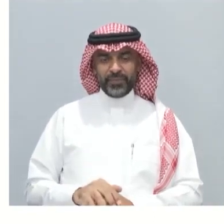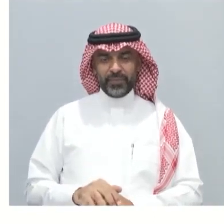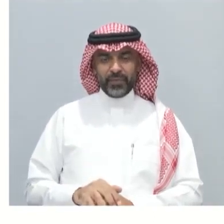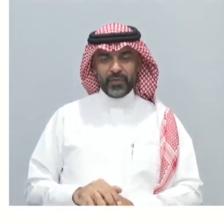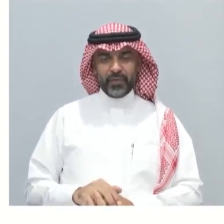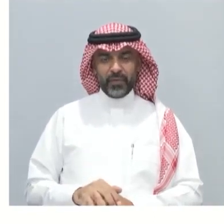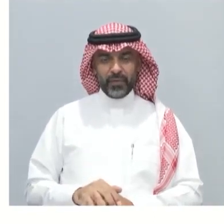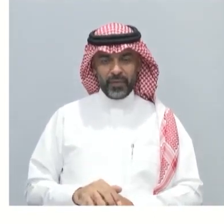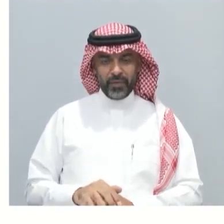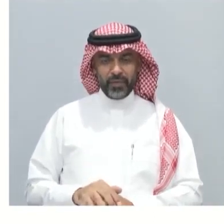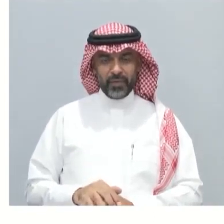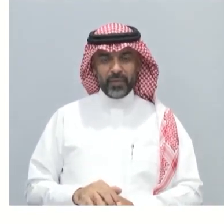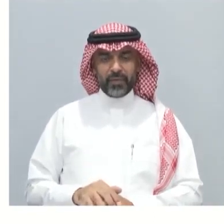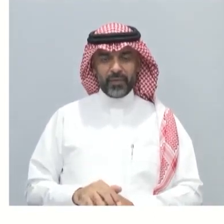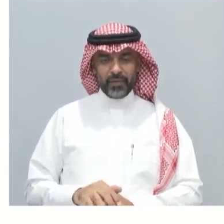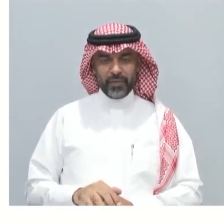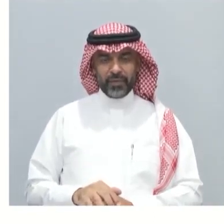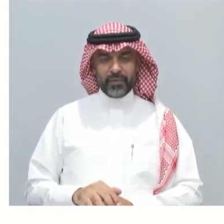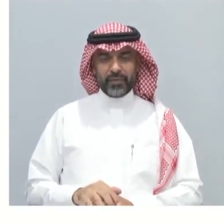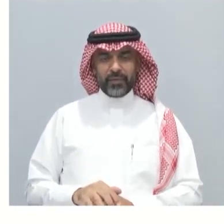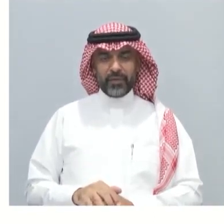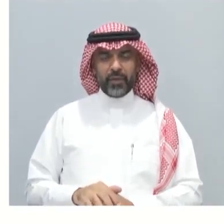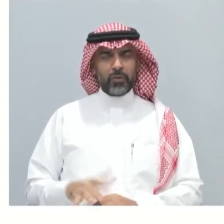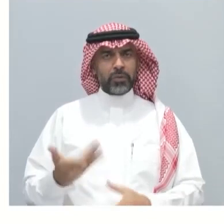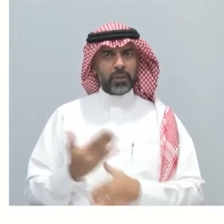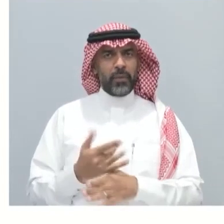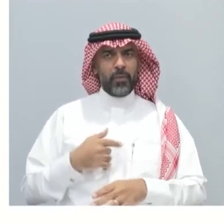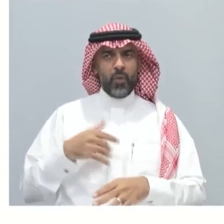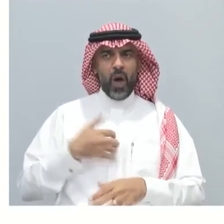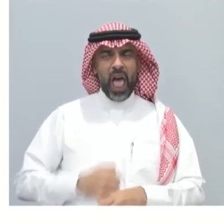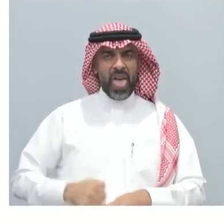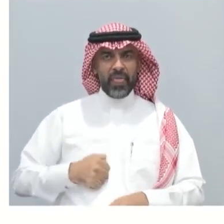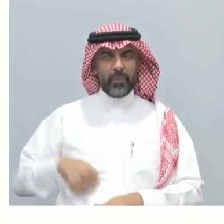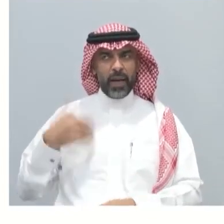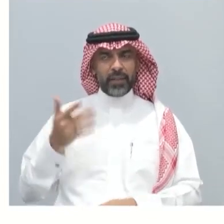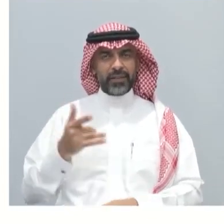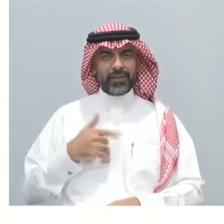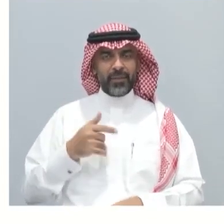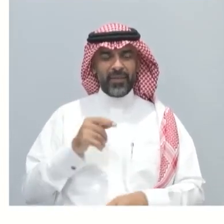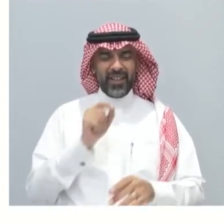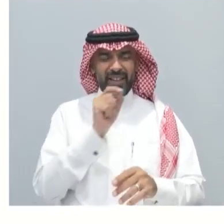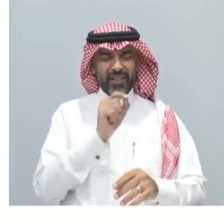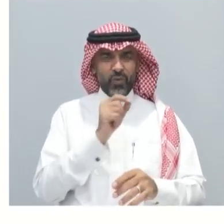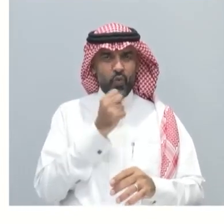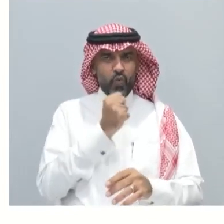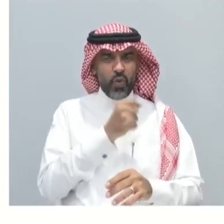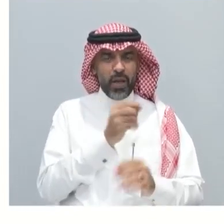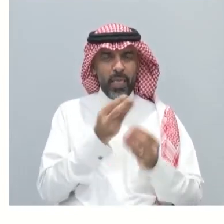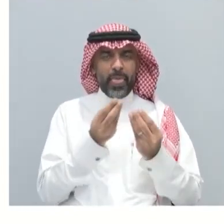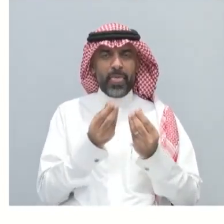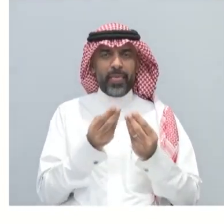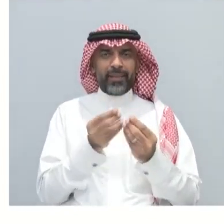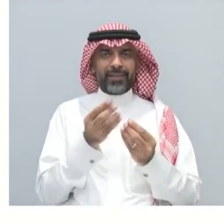افراز انزيمات ضمه على الفريسه ما هو الهدف من ذلك لتطريه الفريسه لتطريه ماذا